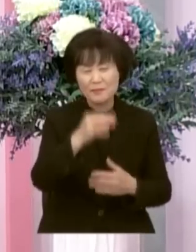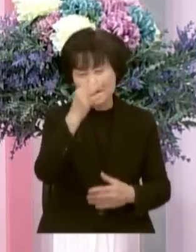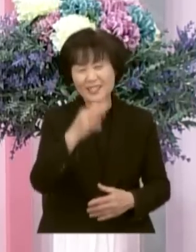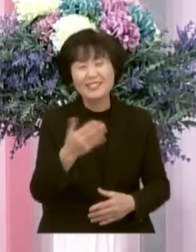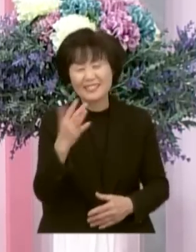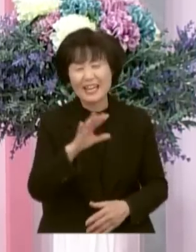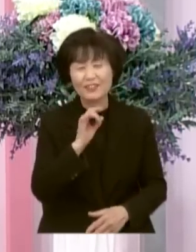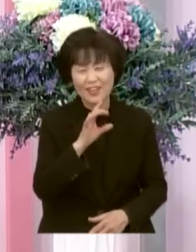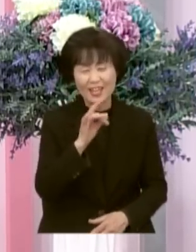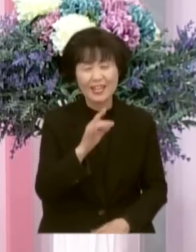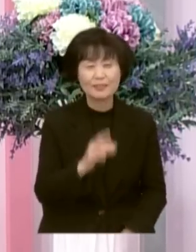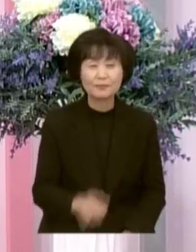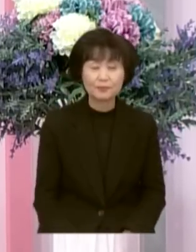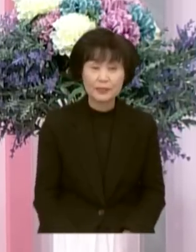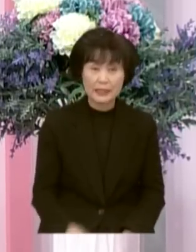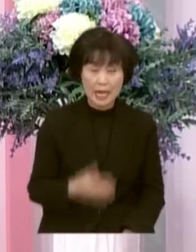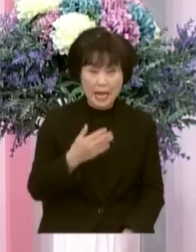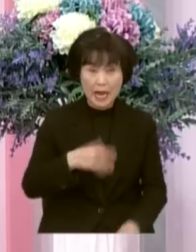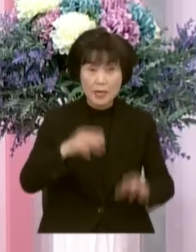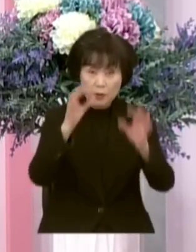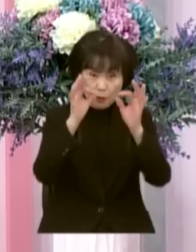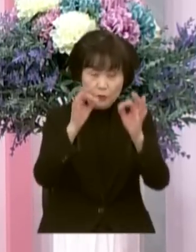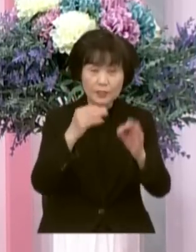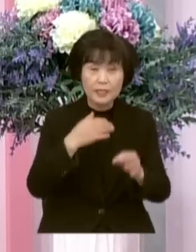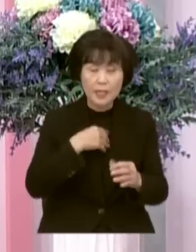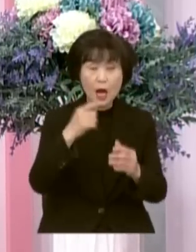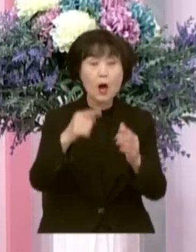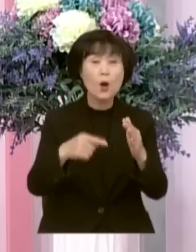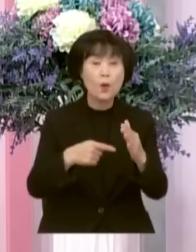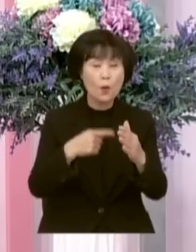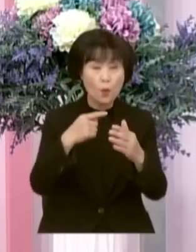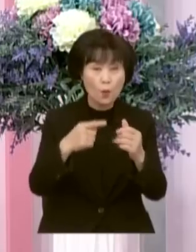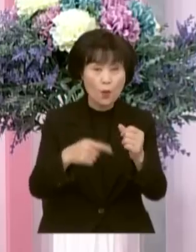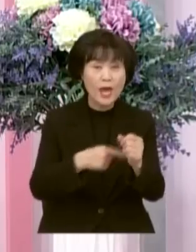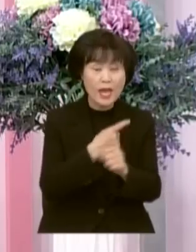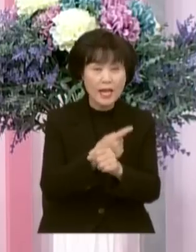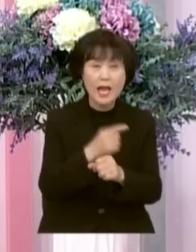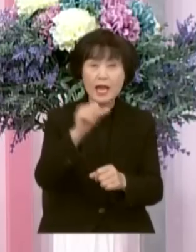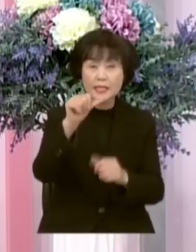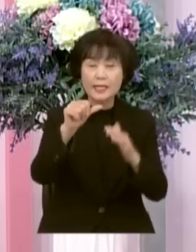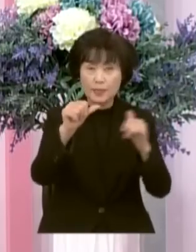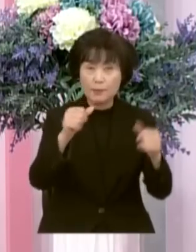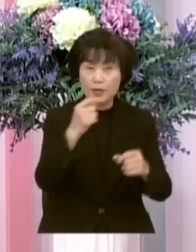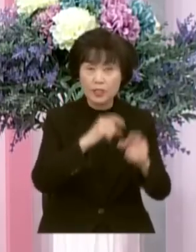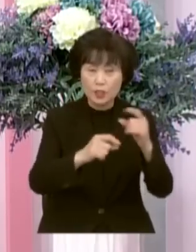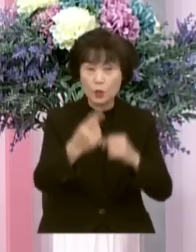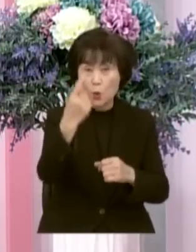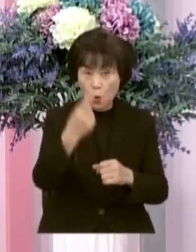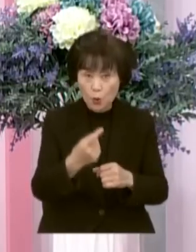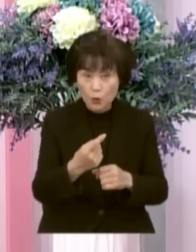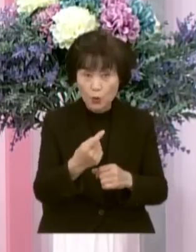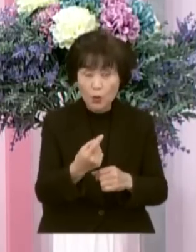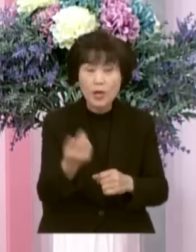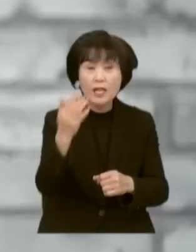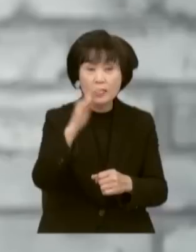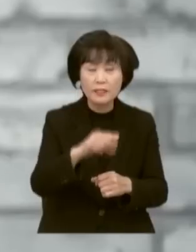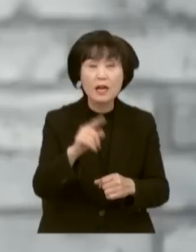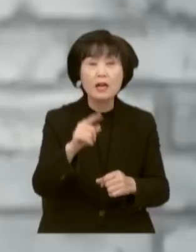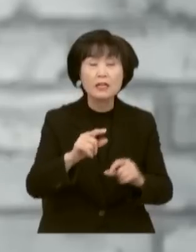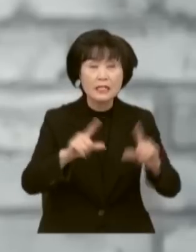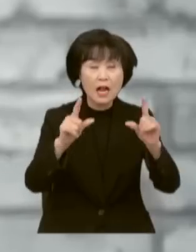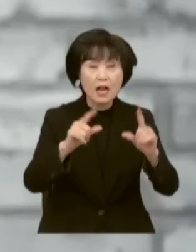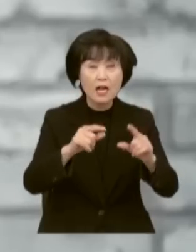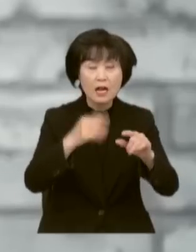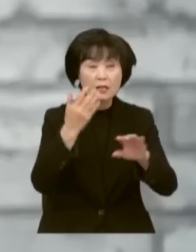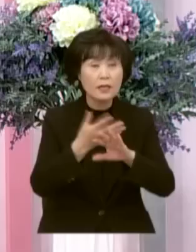들어가서 있었는데 알고 보니까 저 말고 5명이 더 오기로 하셨더라고요. 근데 저 혼자 간 거예요. 그날